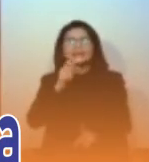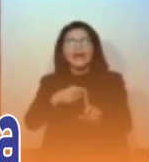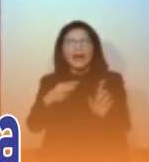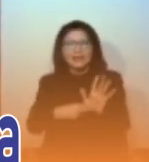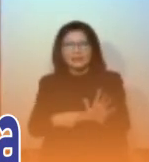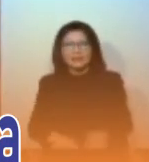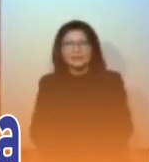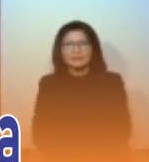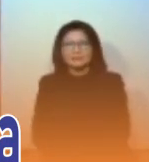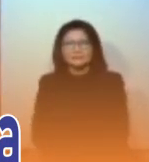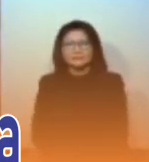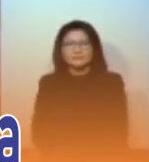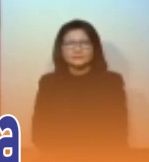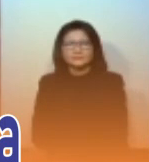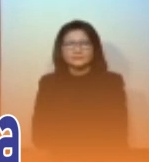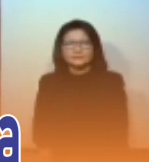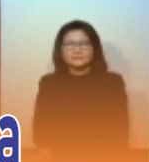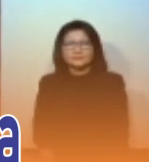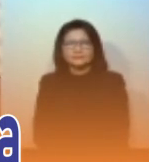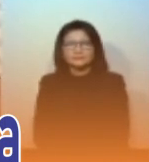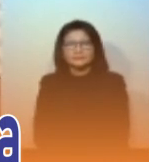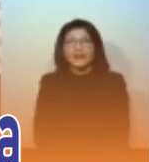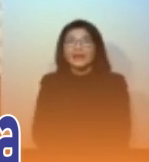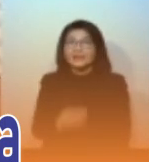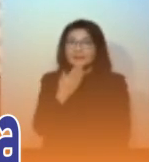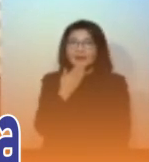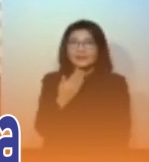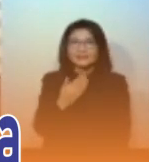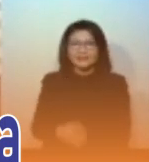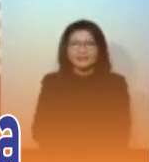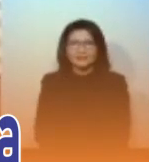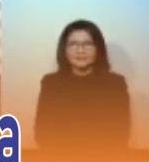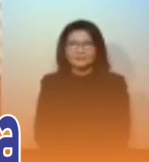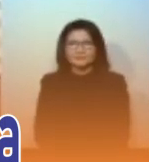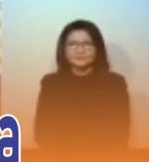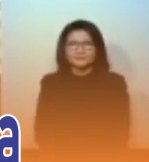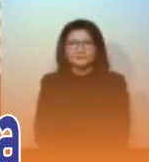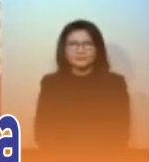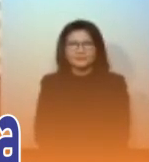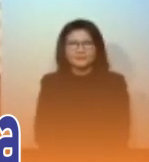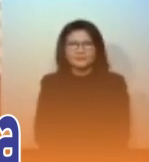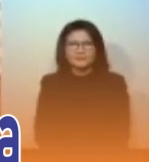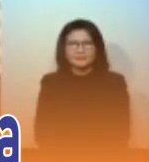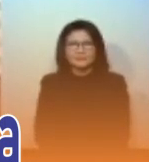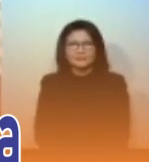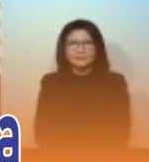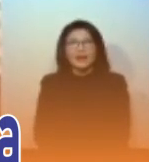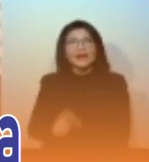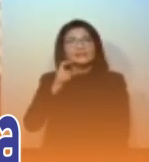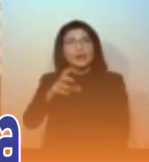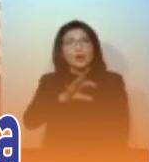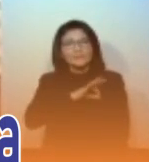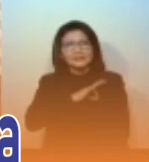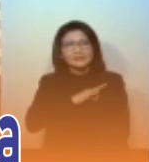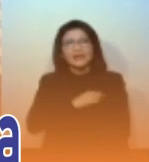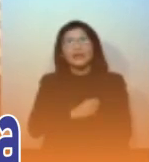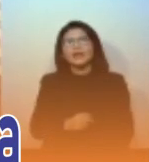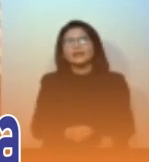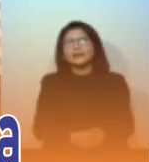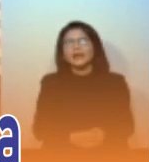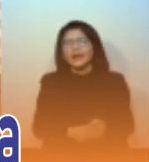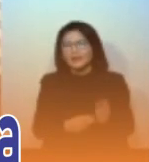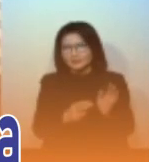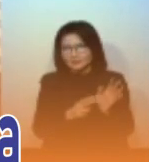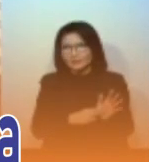waktunya masih ada, Bapak? Cukup. Cukup, baik. Terima kasih. Kemudian kami silakan calon presiden nomor urut 1 untuk